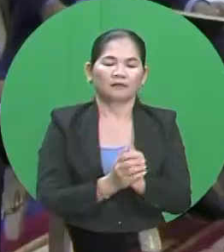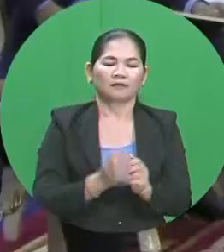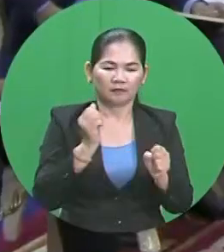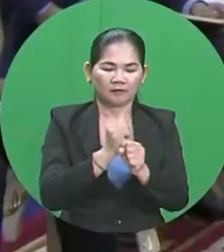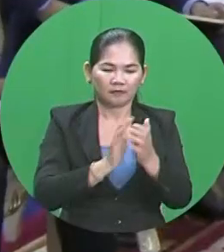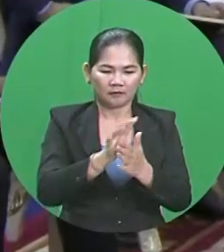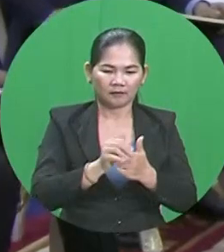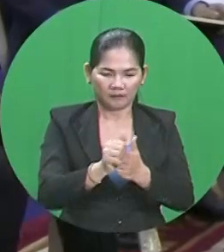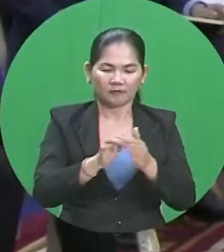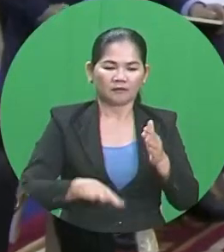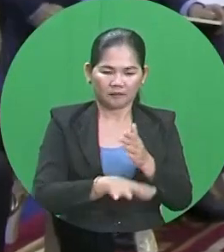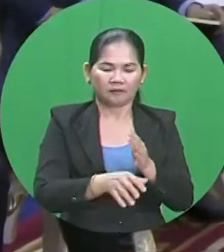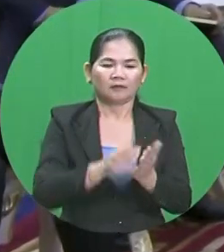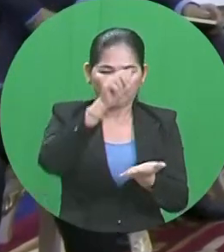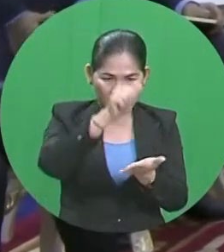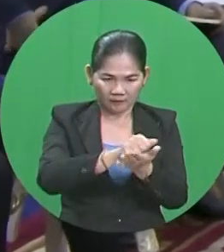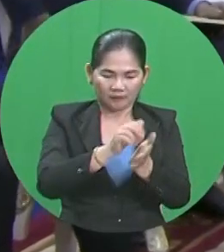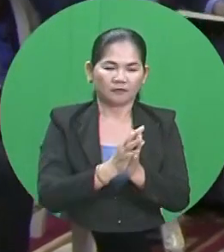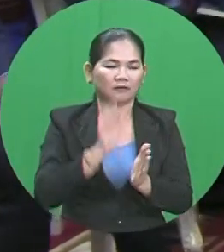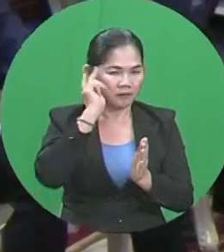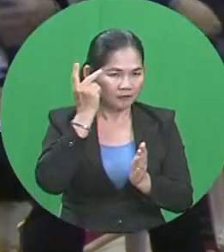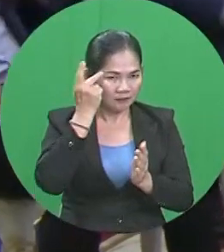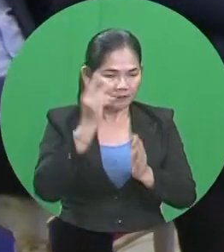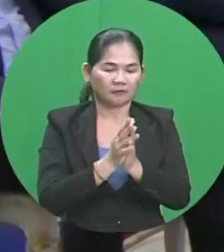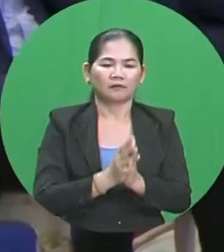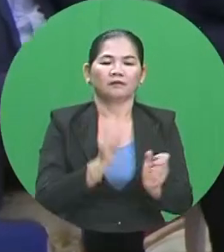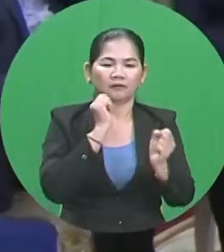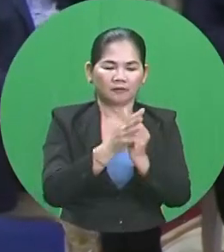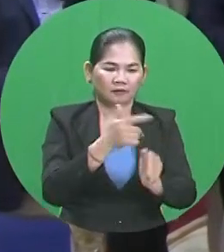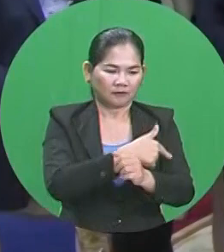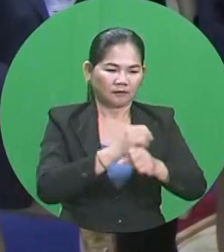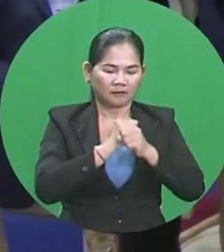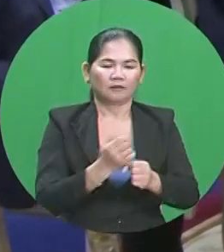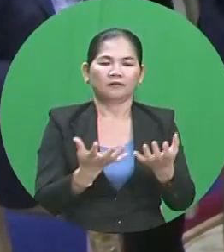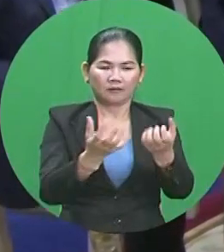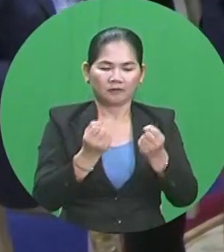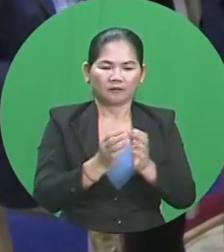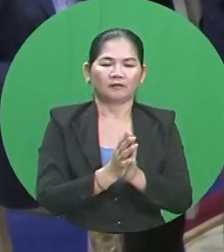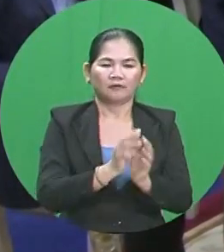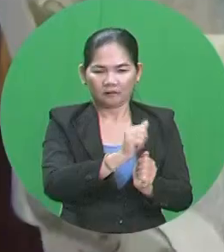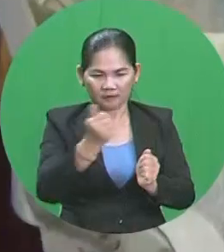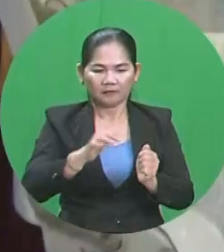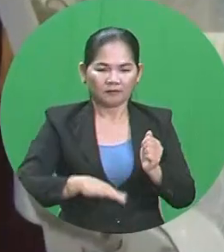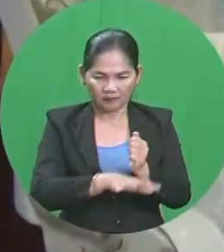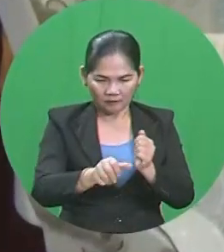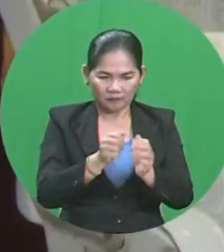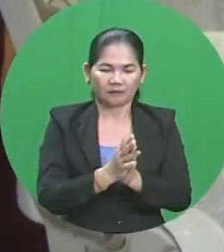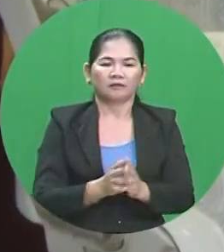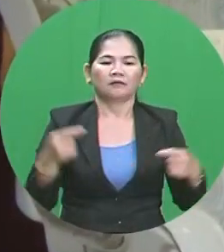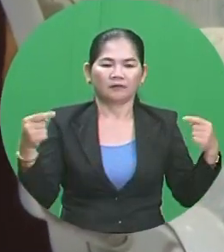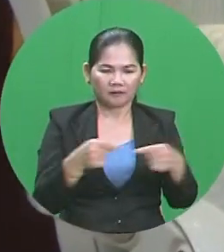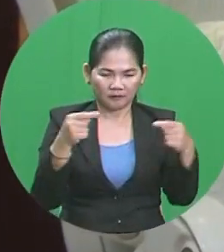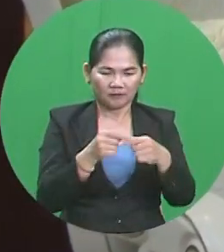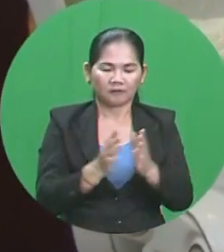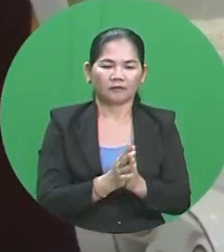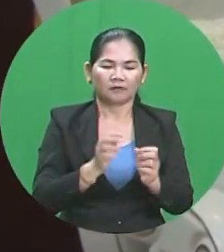ររាជរដ្ឋាភិបាលបានសម្រេចជាគោលការណ៍ក្នុងការចាត់ទុកវ៉ាក់សាំងជាតម្រូវការជាយុទ្ធសាស្ត្ររបស់កម្ពុជាក្នុងការប្រយុទ្ធនិ